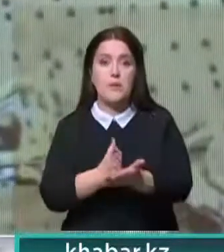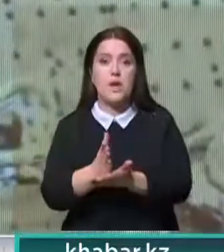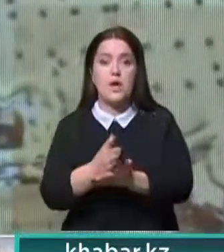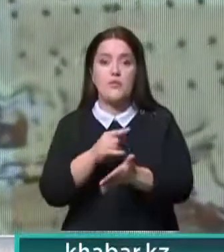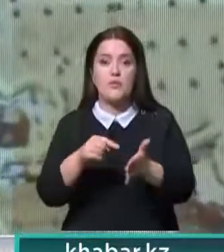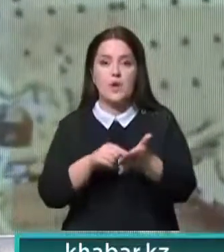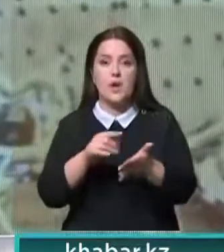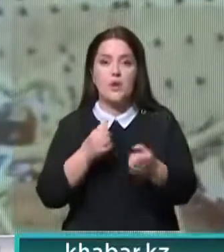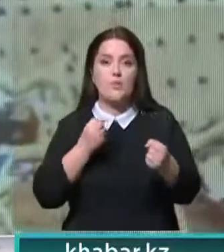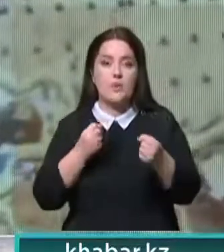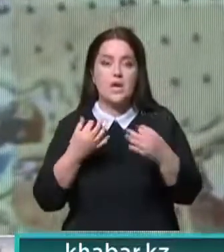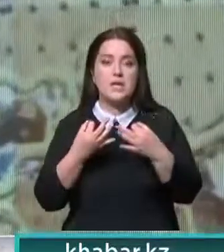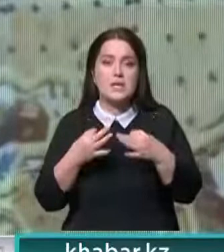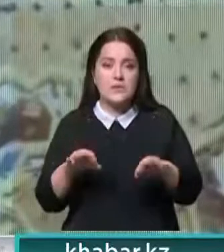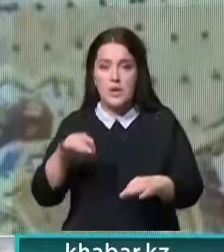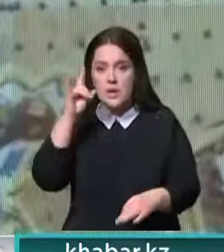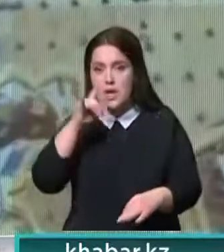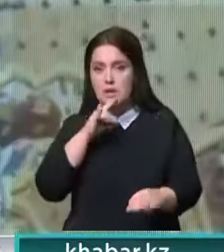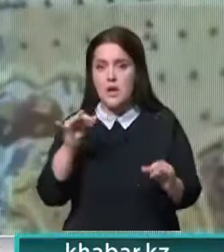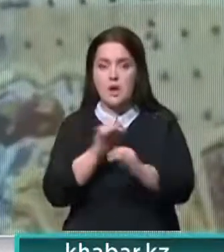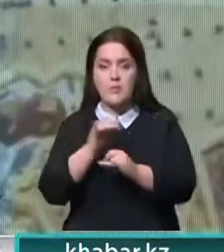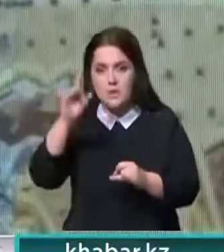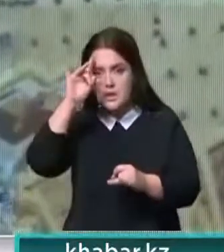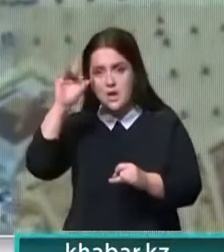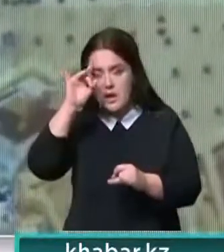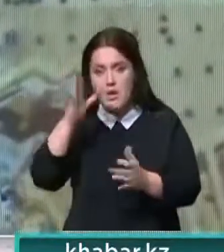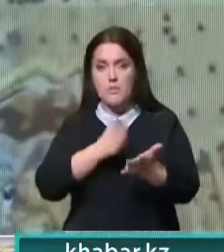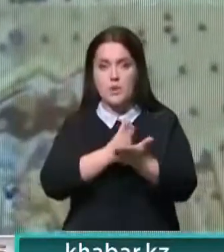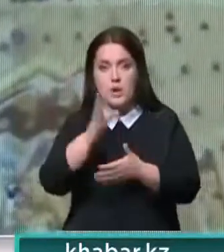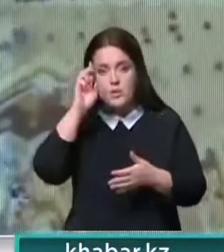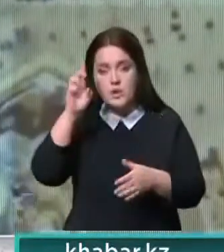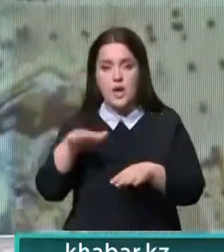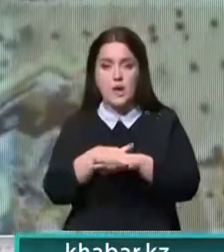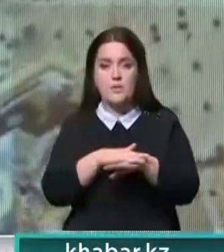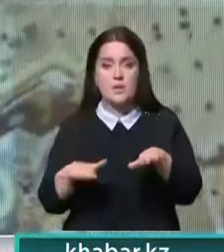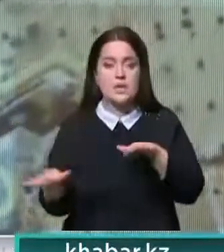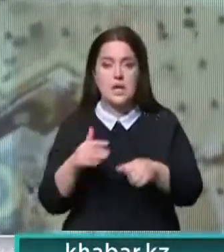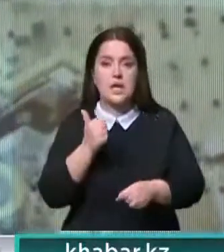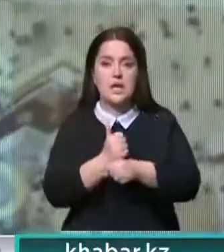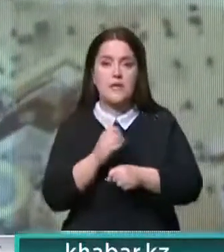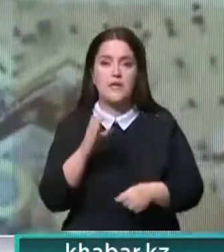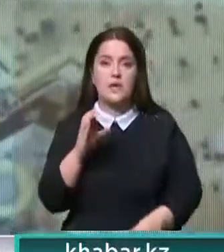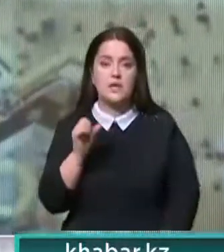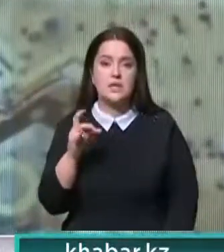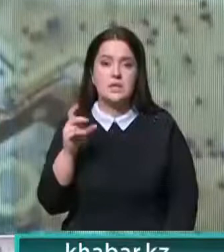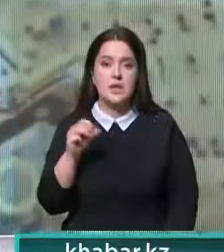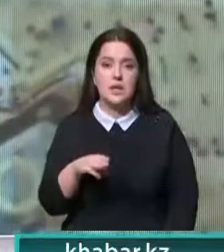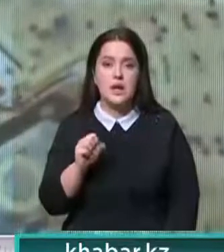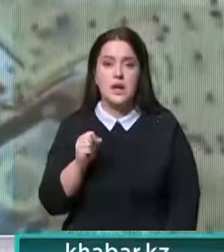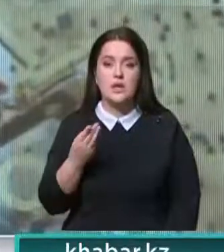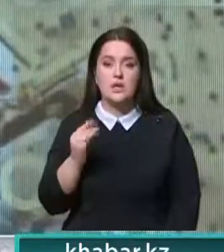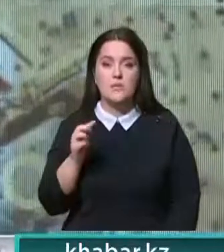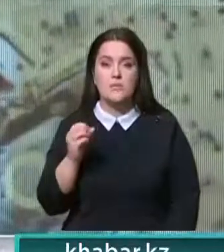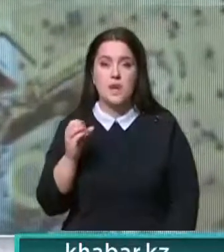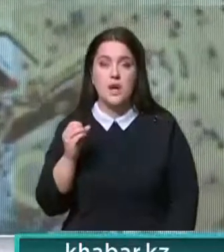вопрос дальнейшего укрепления независимости Казахстана обсудили известные политологи, государственные и общественные деятели. Глава Сената Маулен